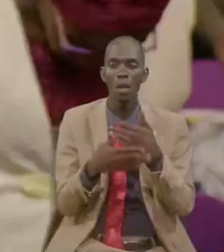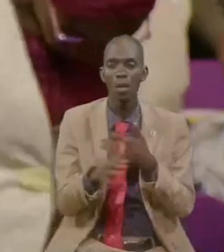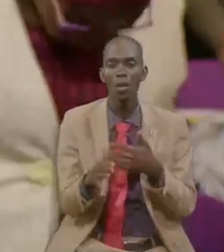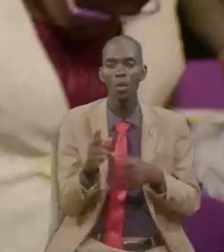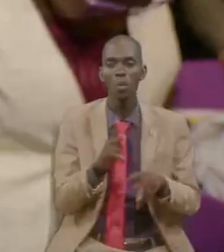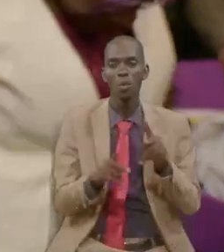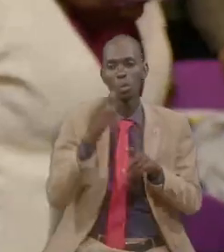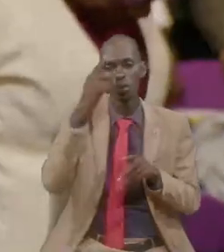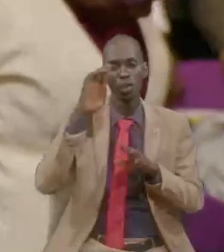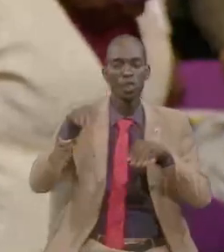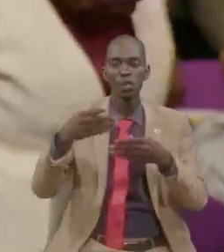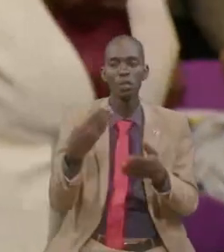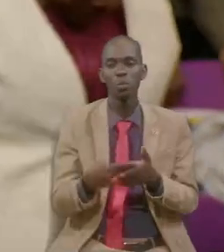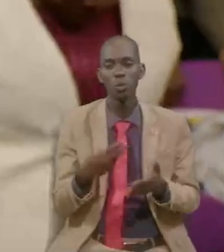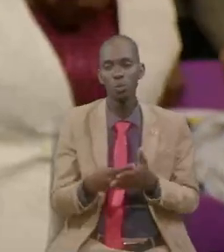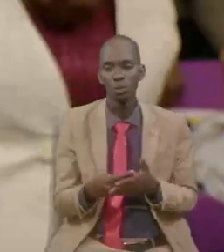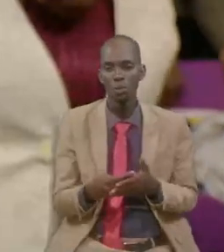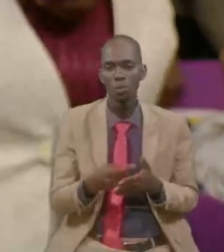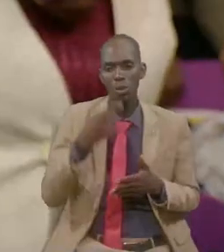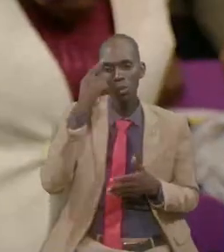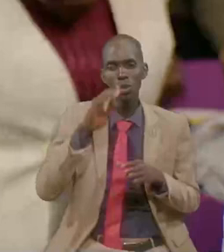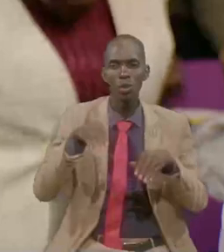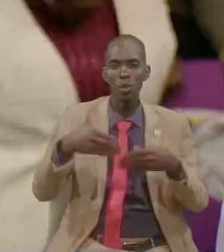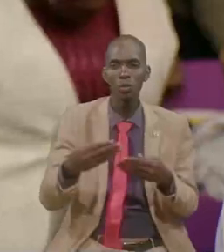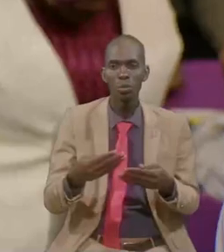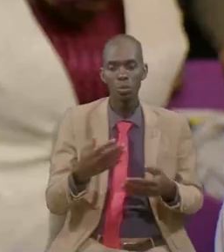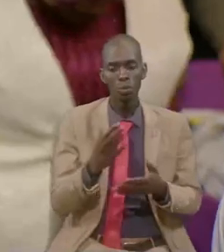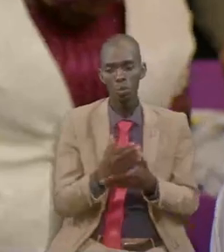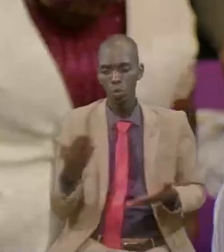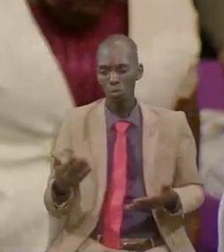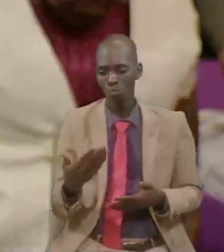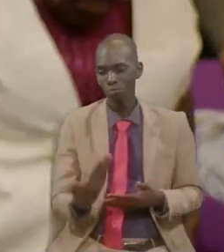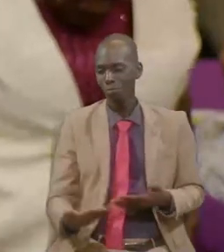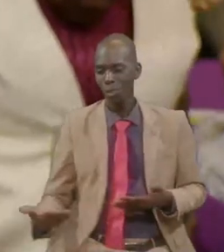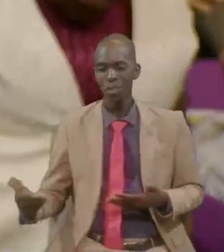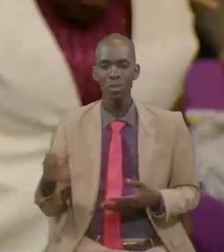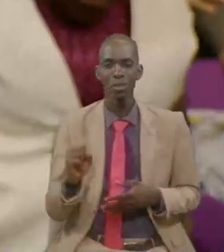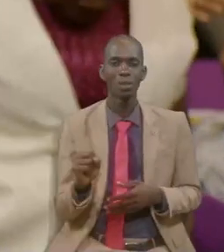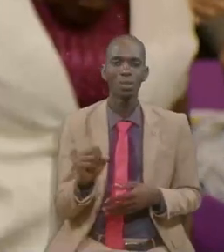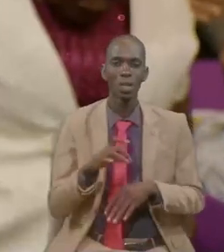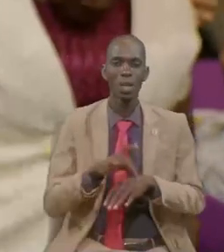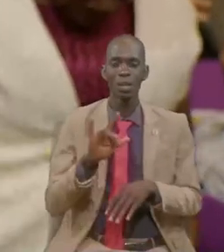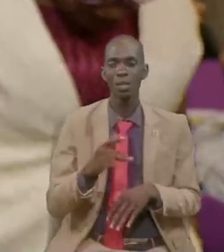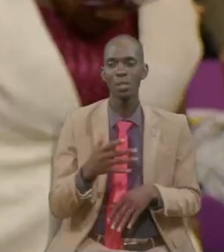après les gens parce qu'ils vous donnent de l'argent, parce qu'ils vous donnent les biens matériels,